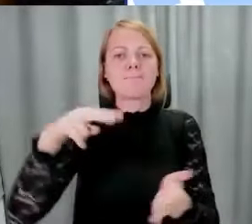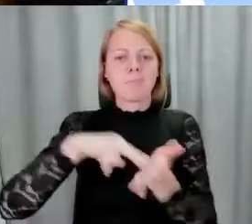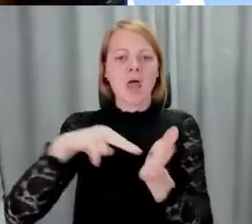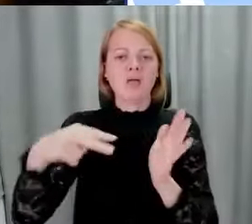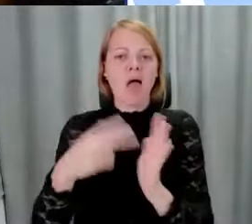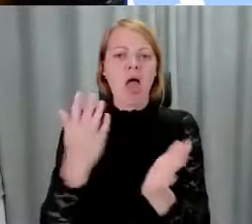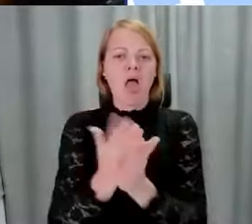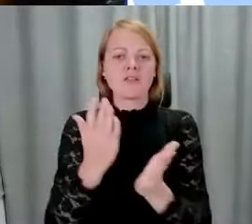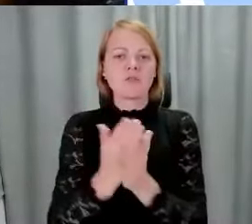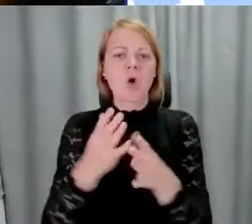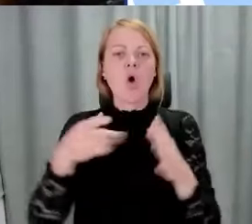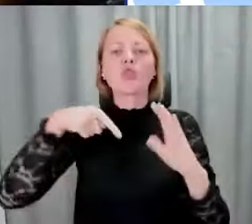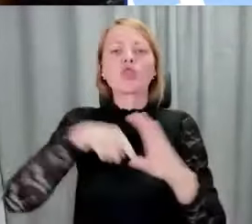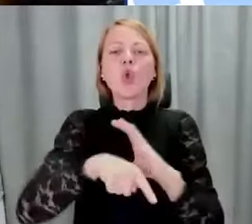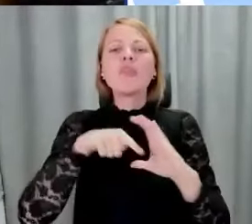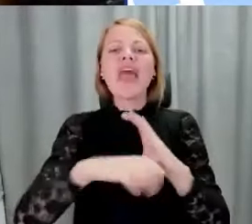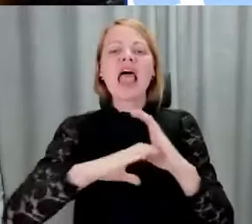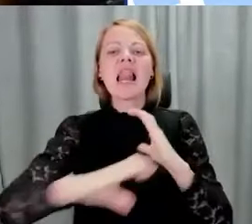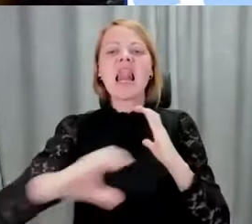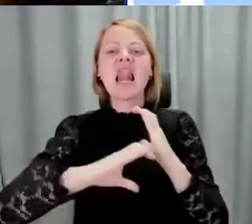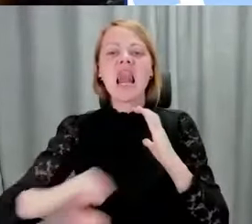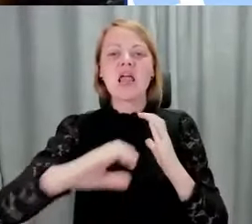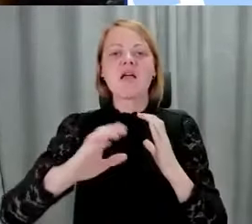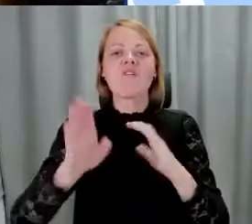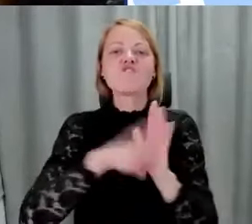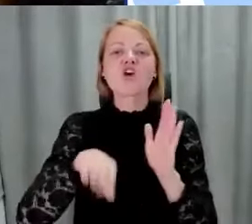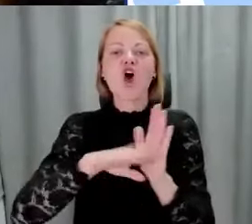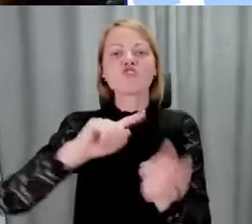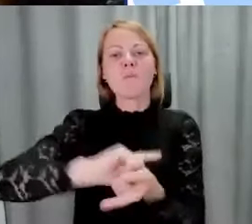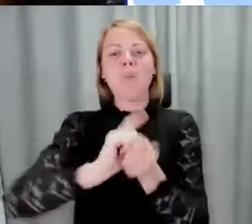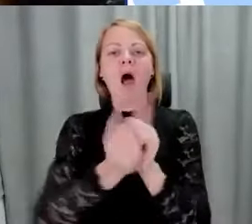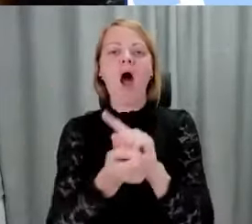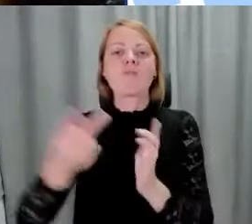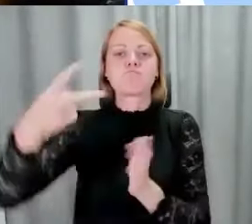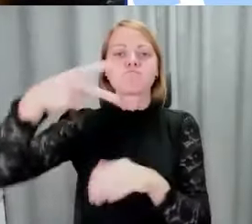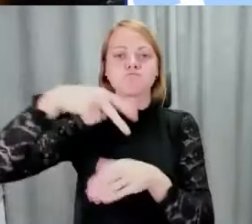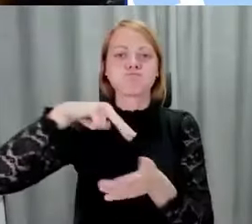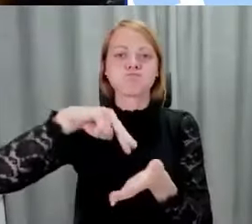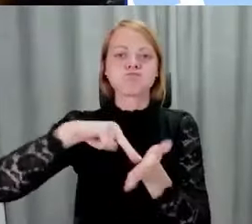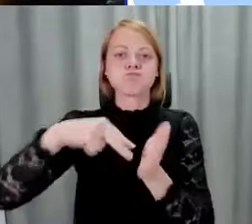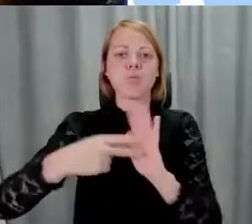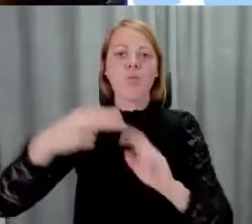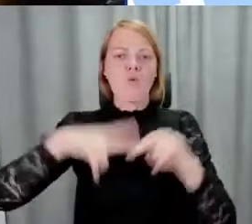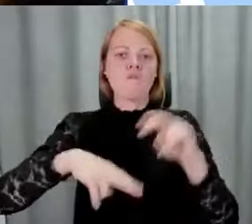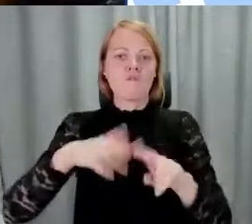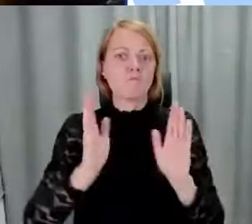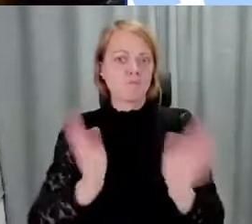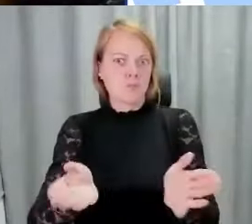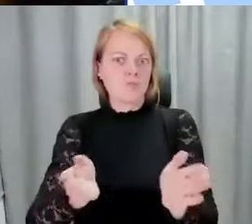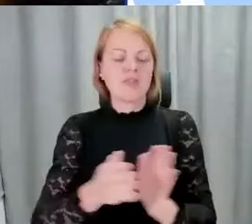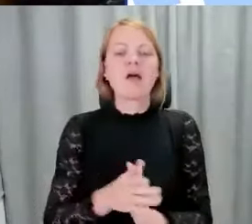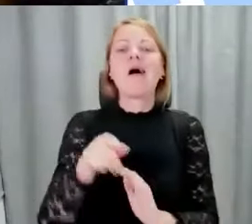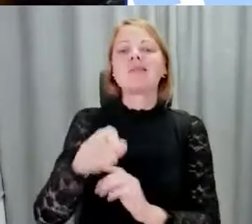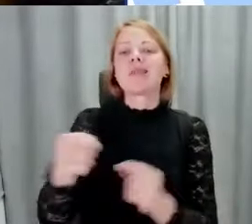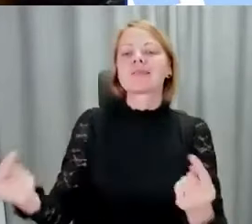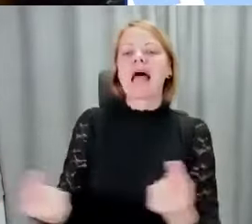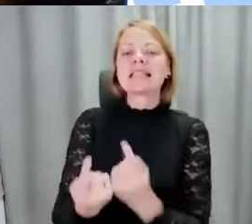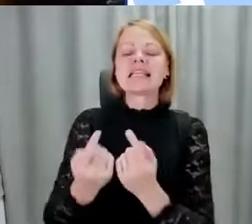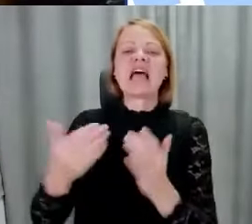esošos tuneļus ar vienkāršu pārbūvi? Šis būvējums attiecās uz jauniem objektiem pamatā, attiecās uz